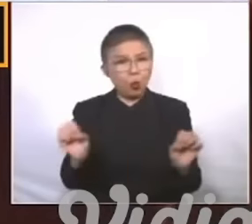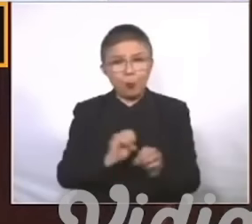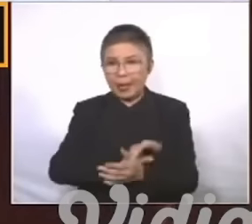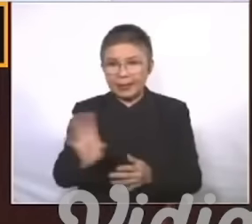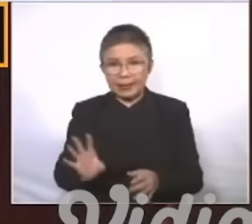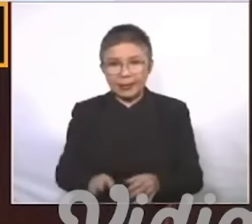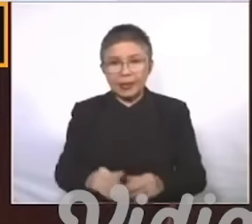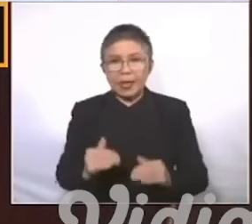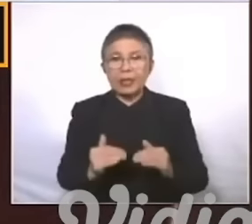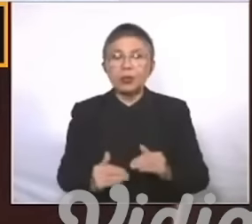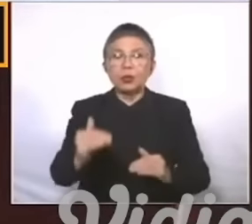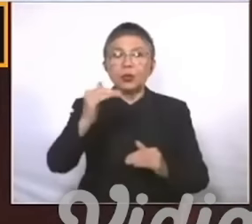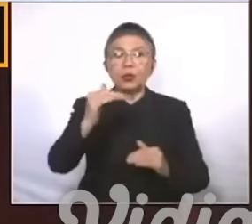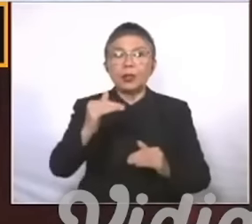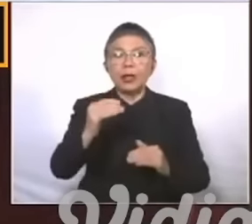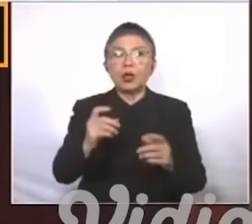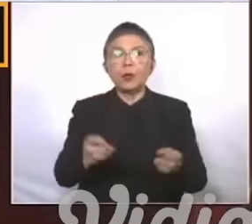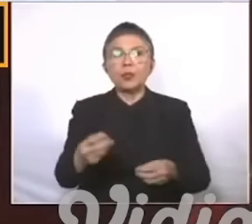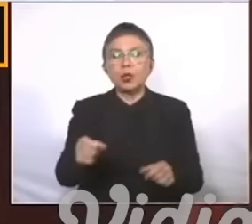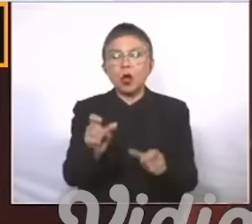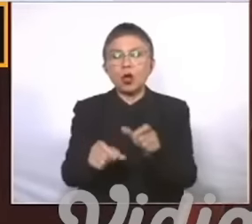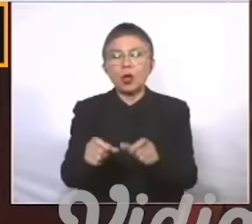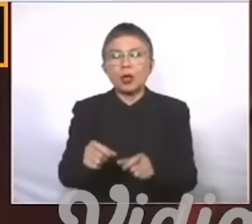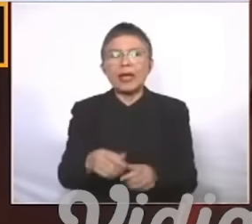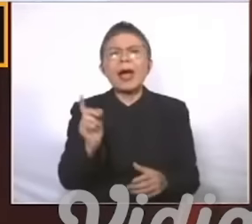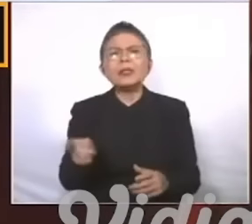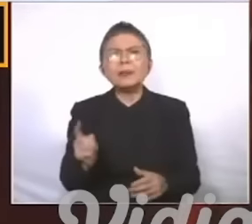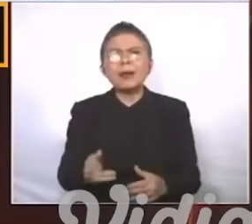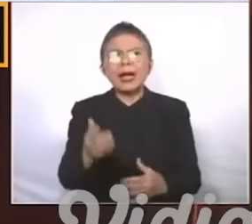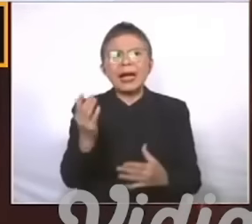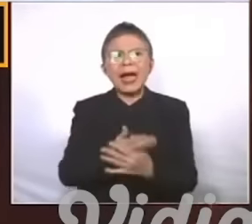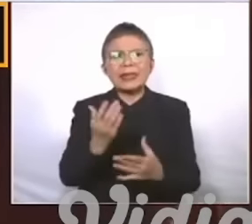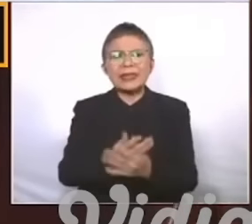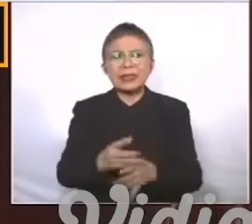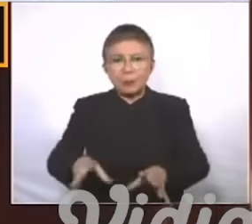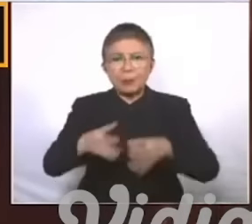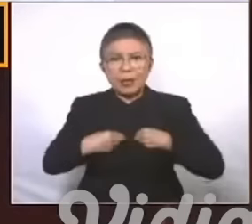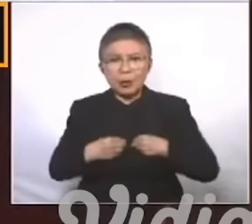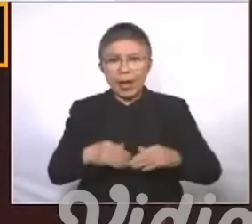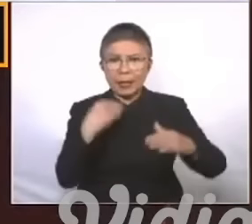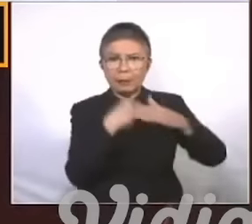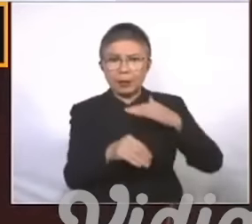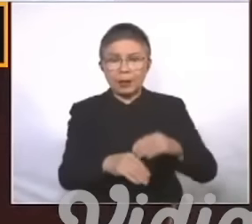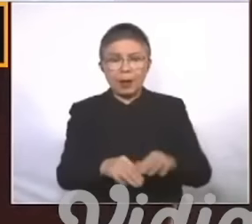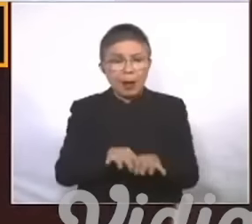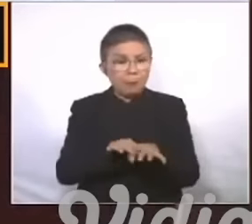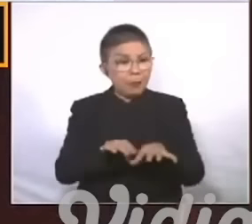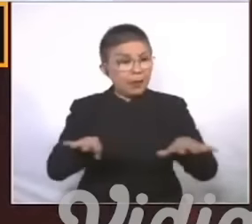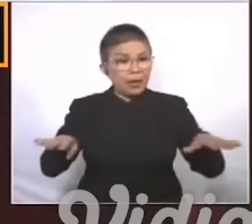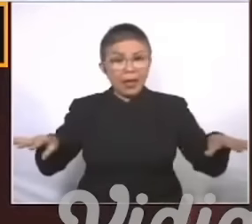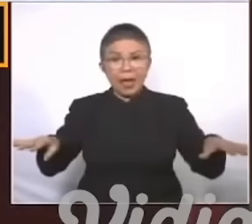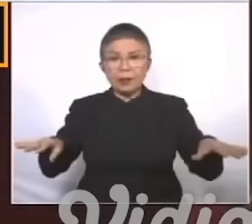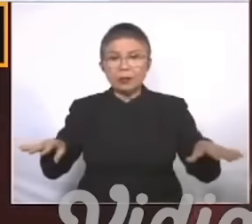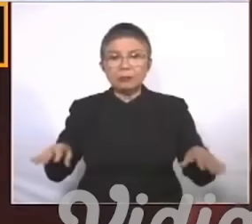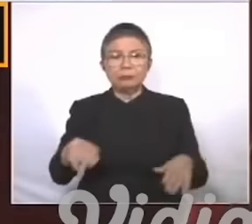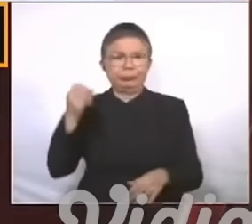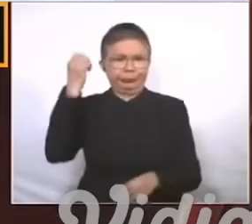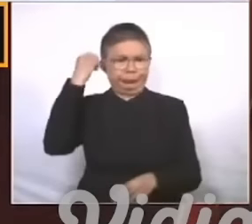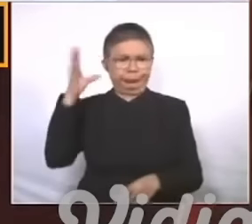tinggi hanya dinikmati oleh segelintir orang karena akses kepemilikannya juga terbatas. Pemerataan menjadi kata yang tidak